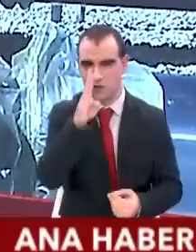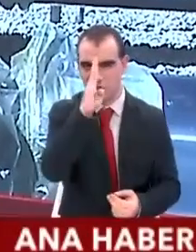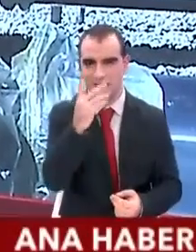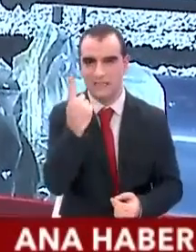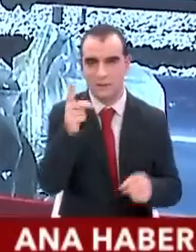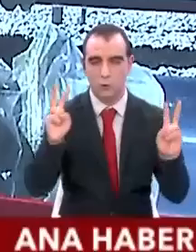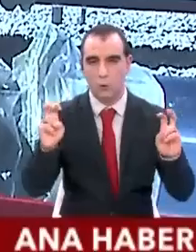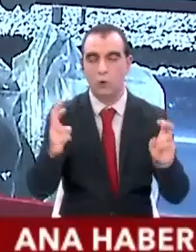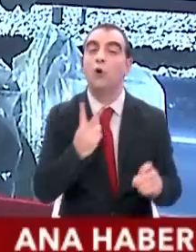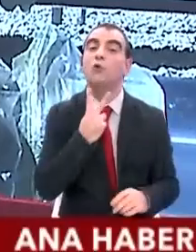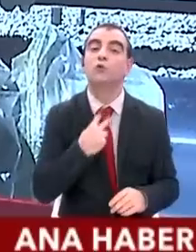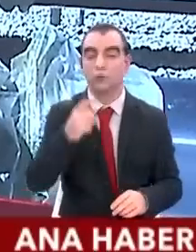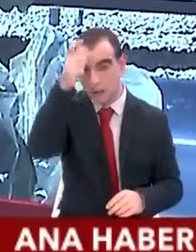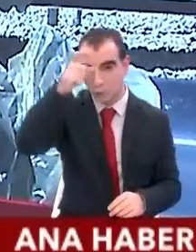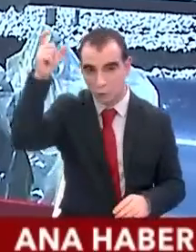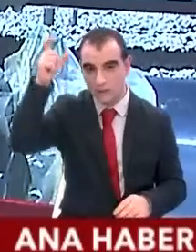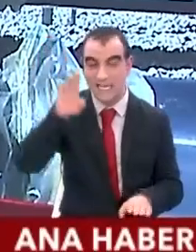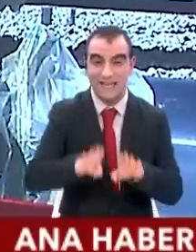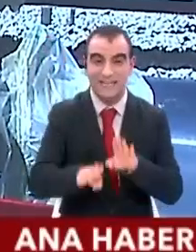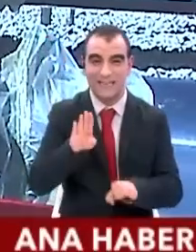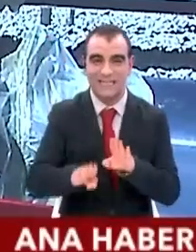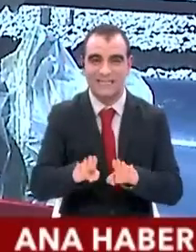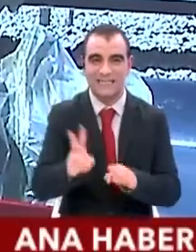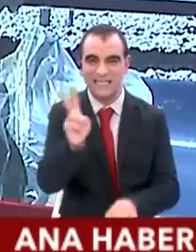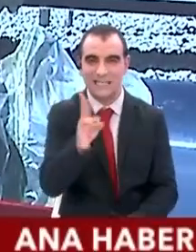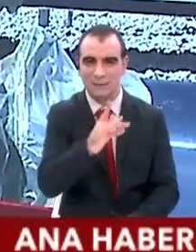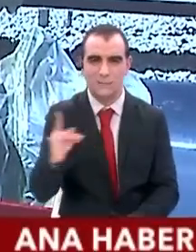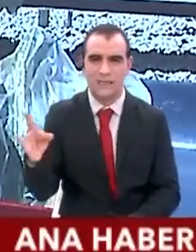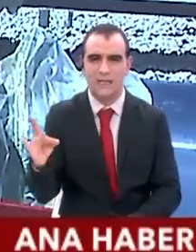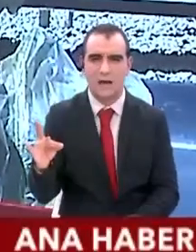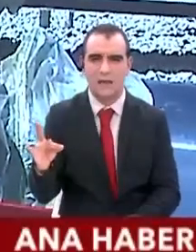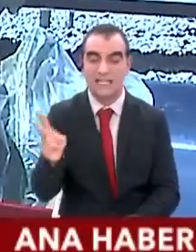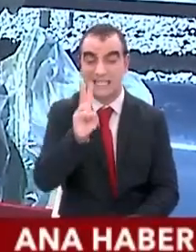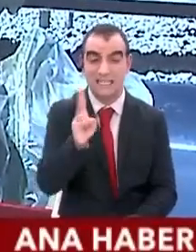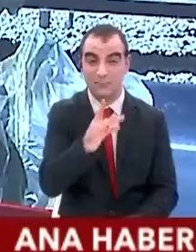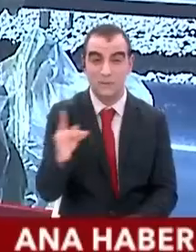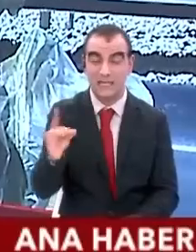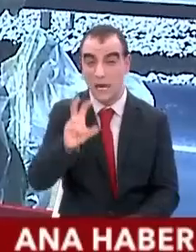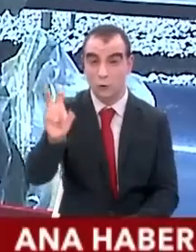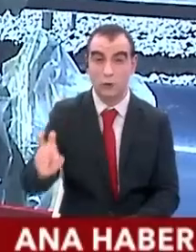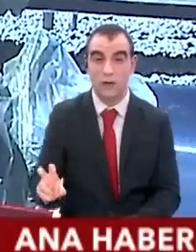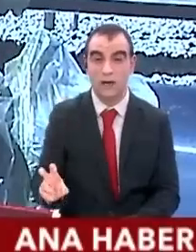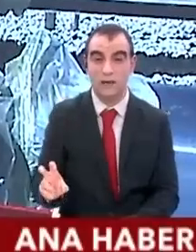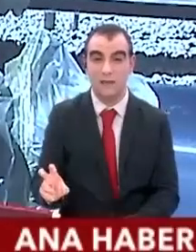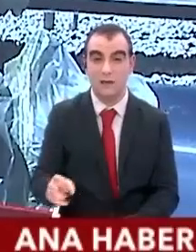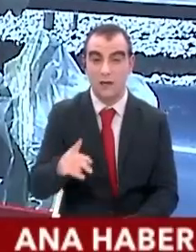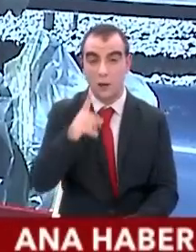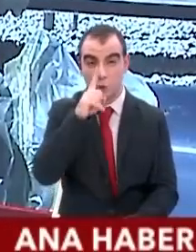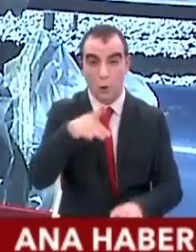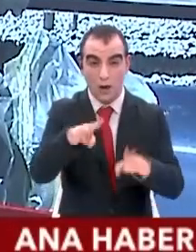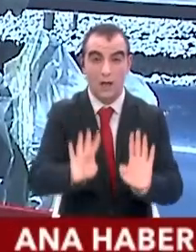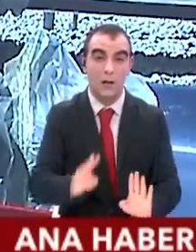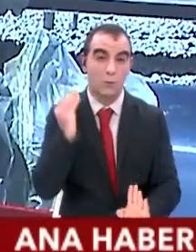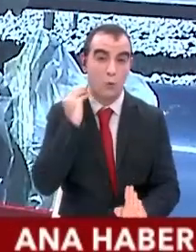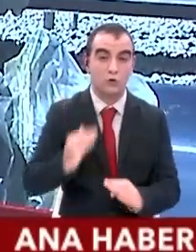durum Rusya Türkiye dengesi ve 20 milyarlık 20 milyar dolarlık doğalgaz borcunun